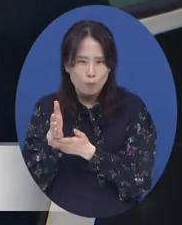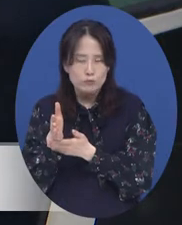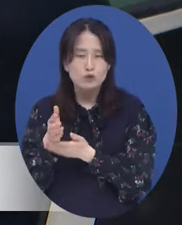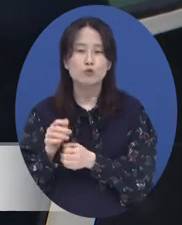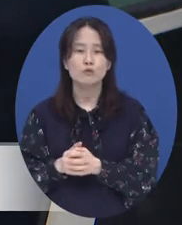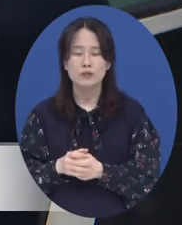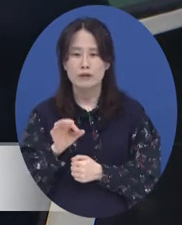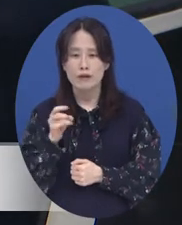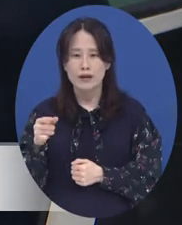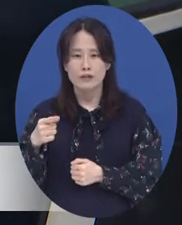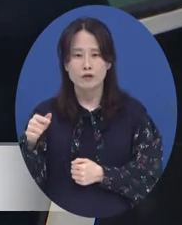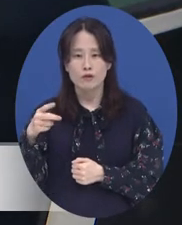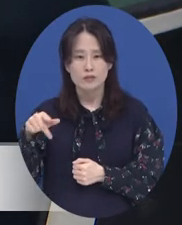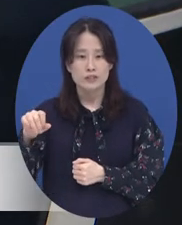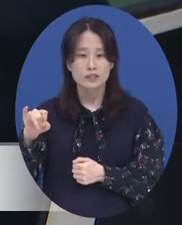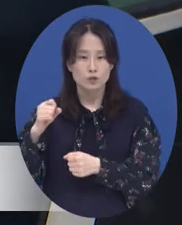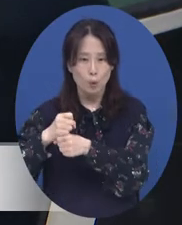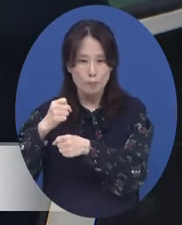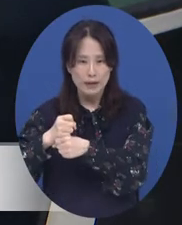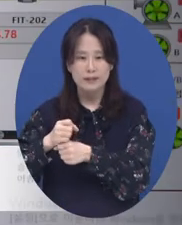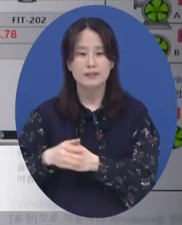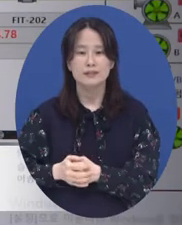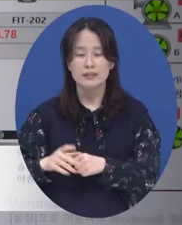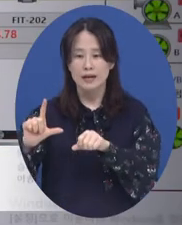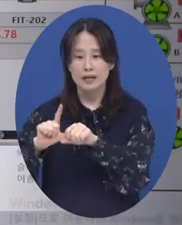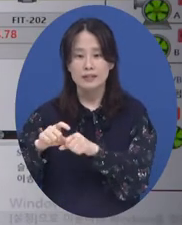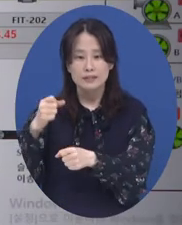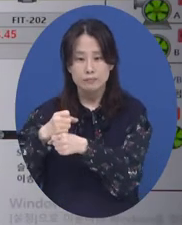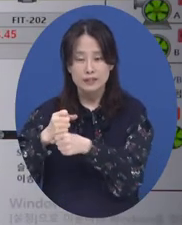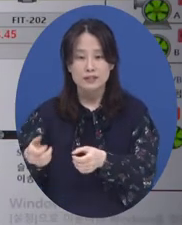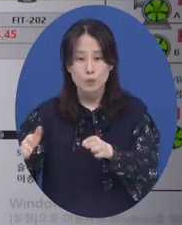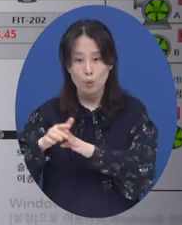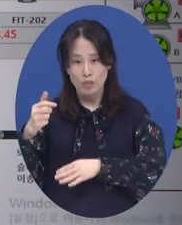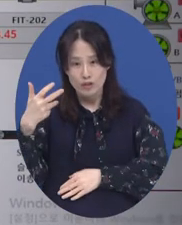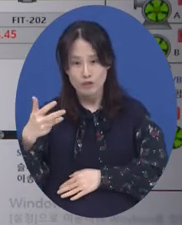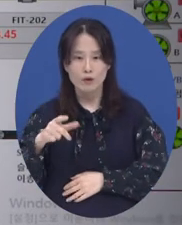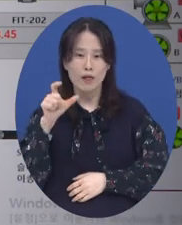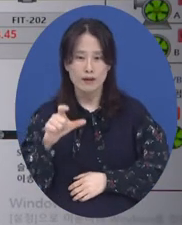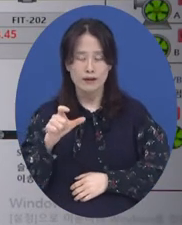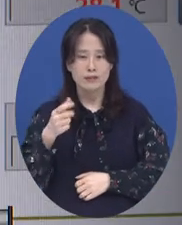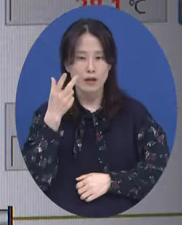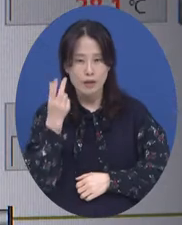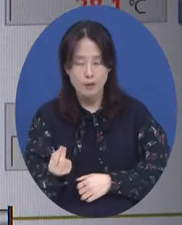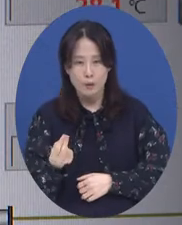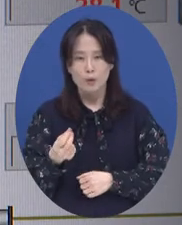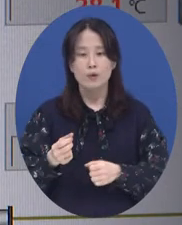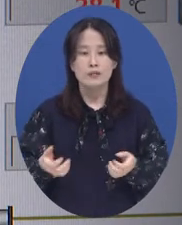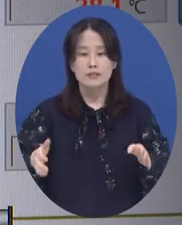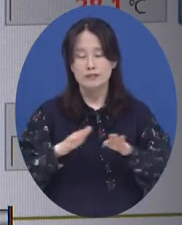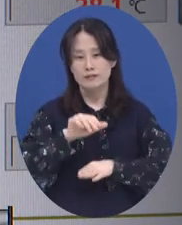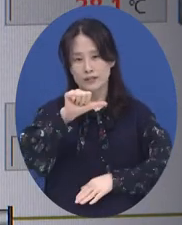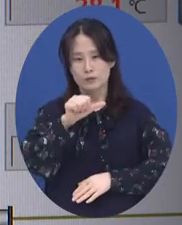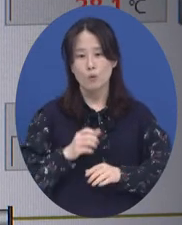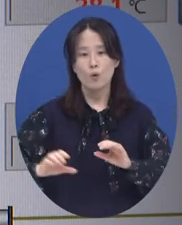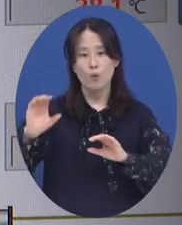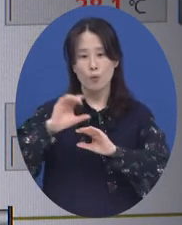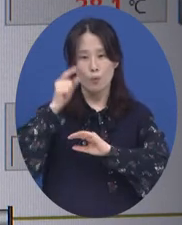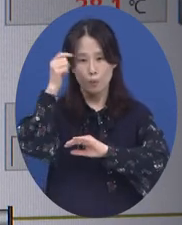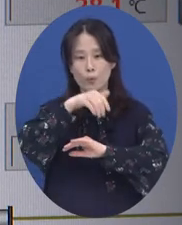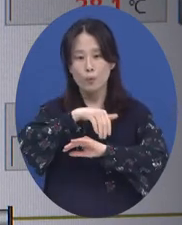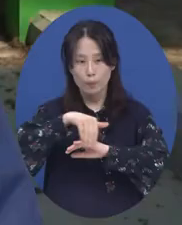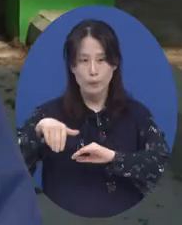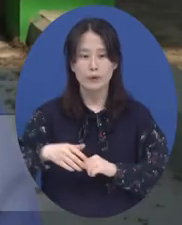가축분뇨를 전문적으로 처리해 에너지로 만드는 바이오가스 생산시설 8곳과 고체 연료화 시설 5곳을 확충할